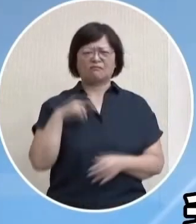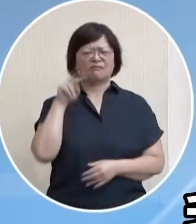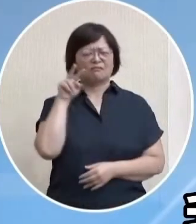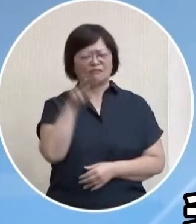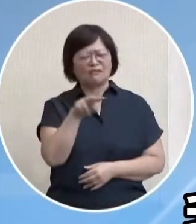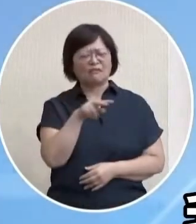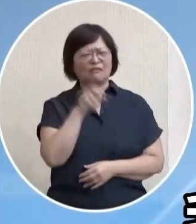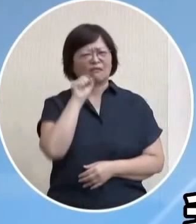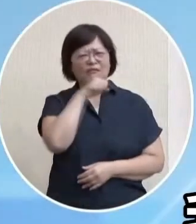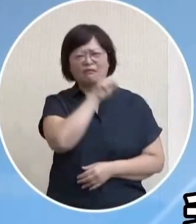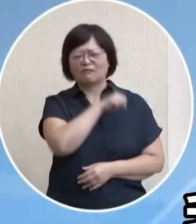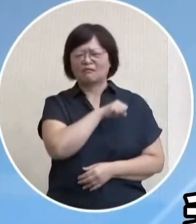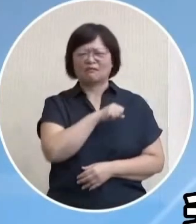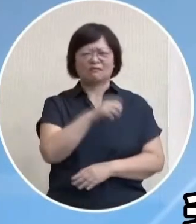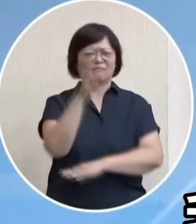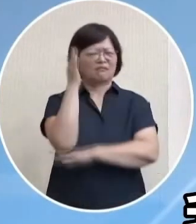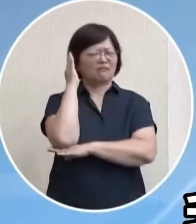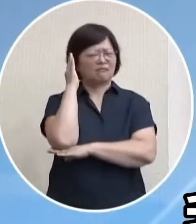的政经局势，